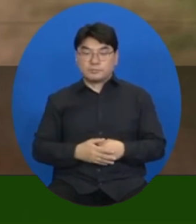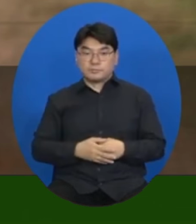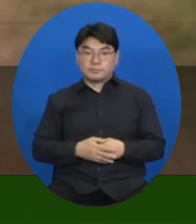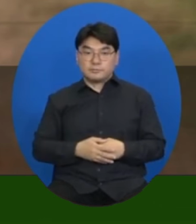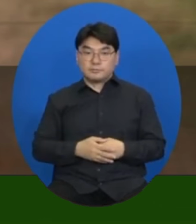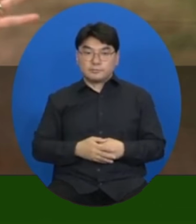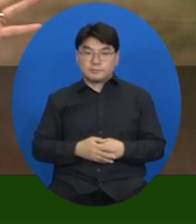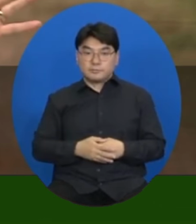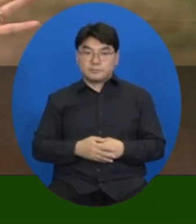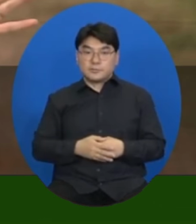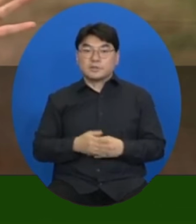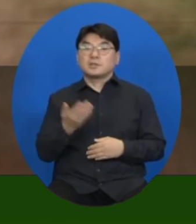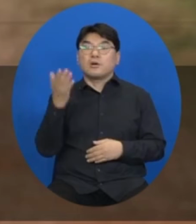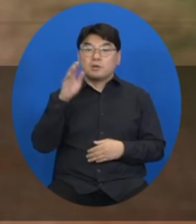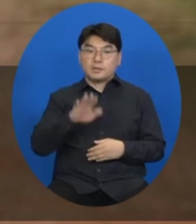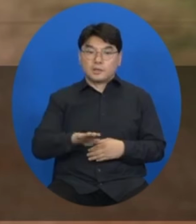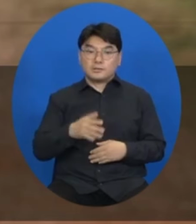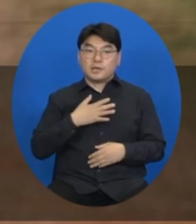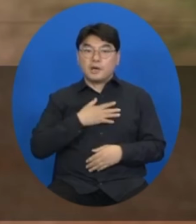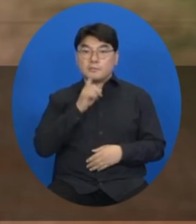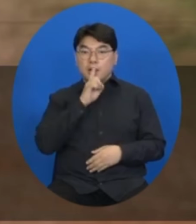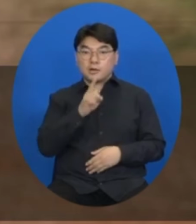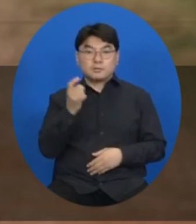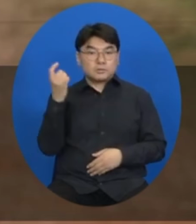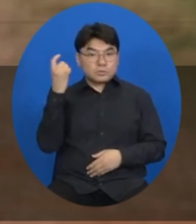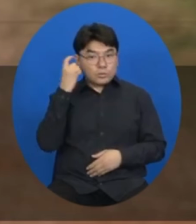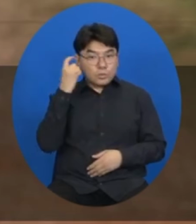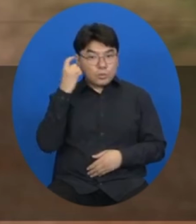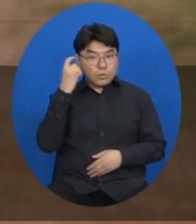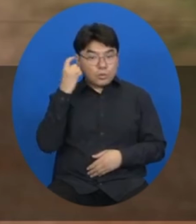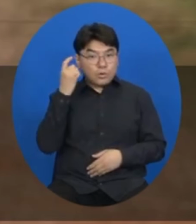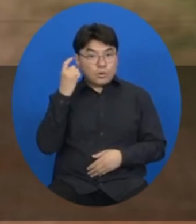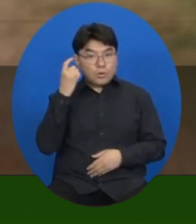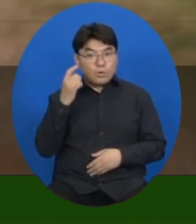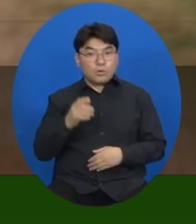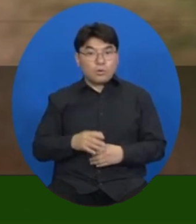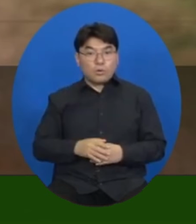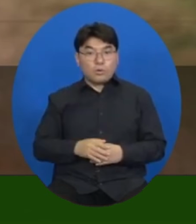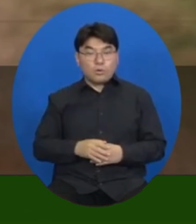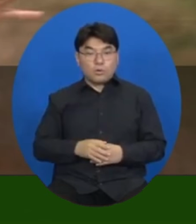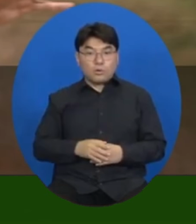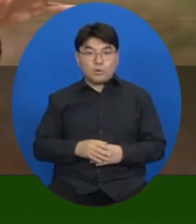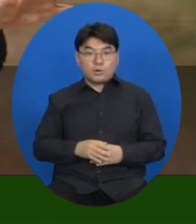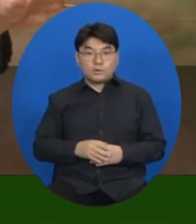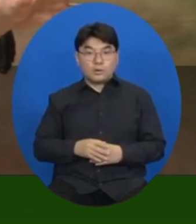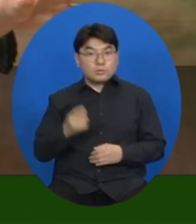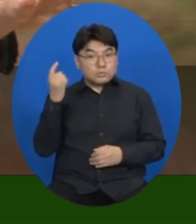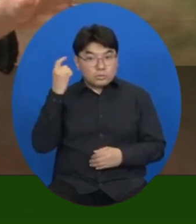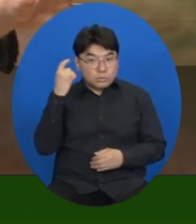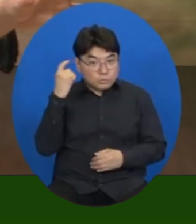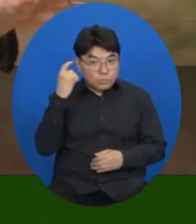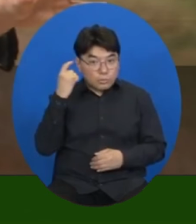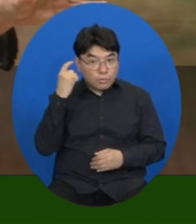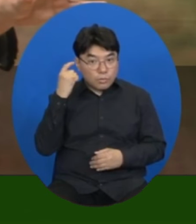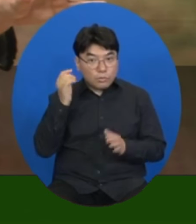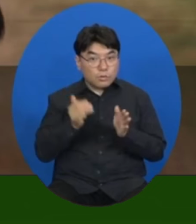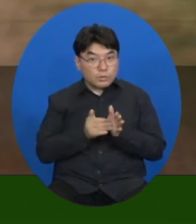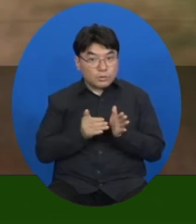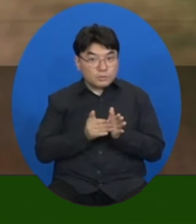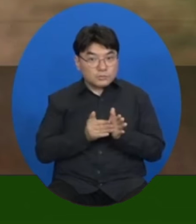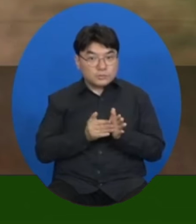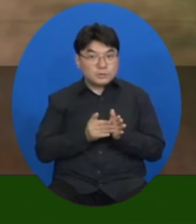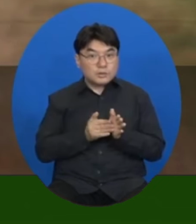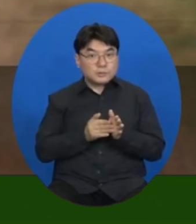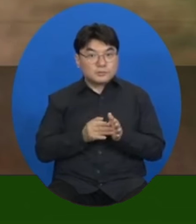26절에 에 나의 이만을 들었는데 어 잘 보세요 안들은게 아니에요